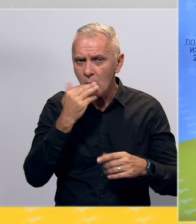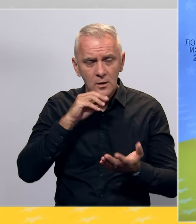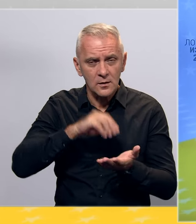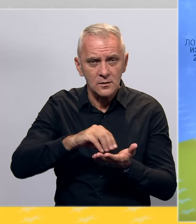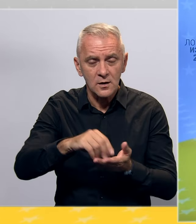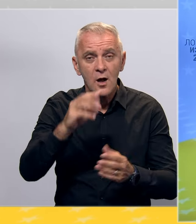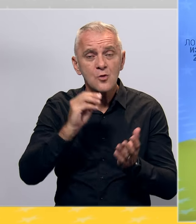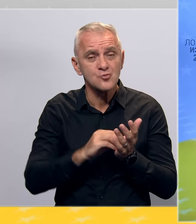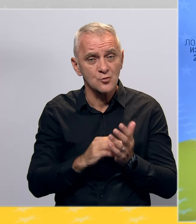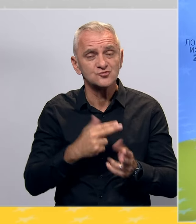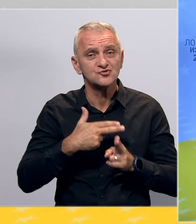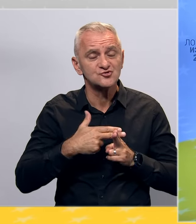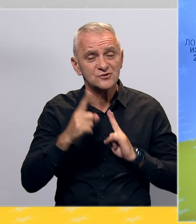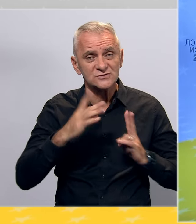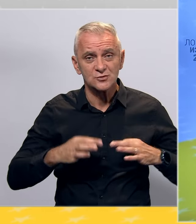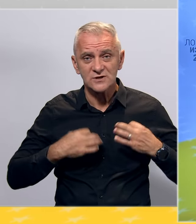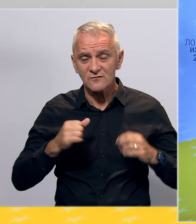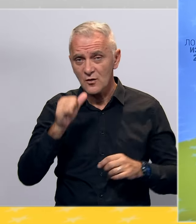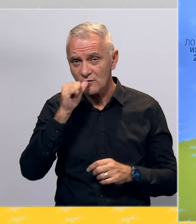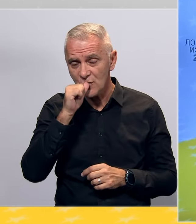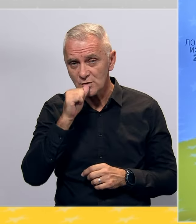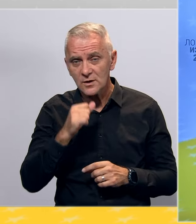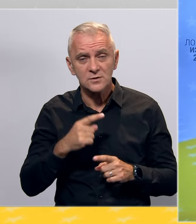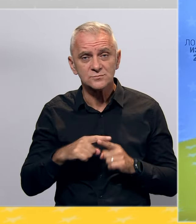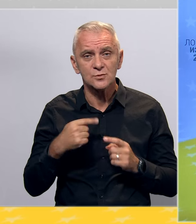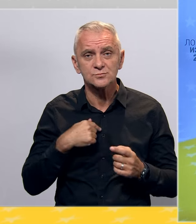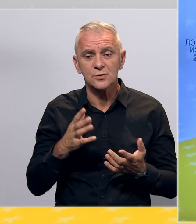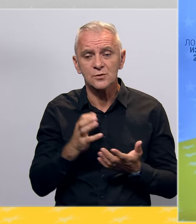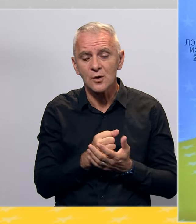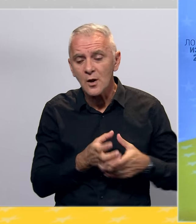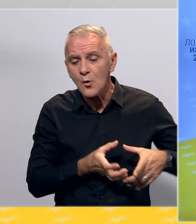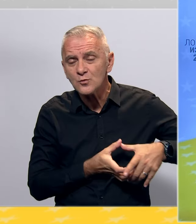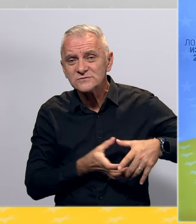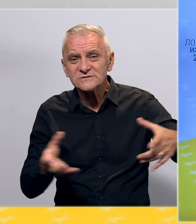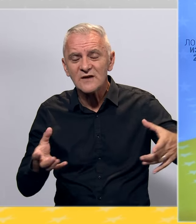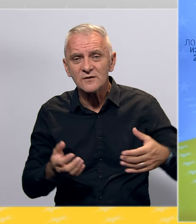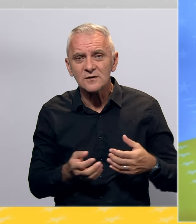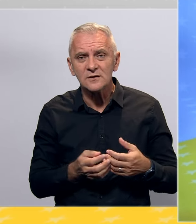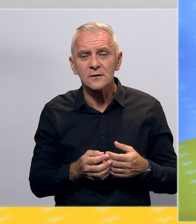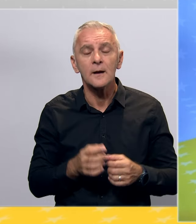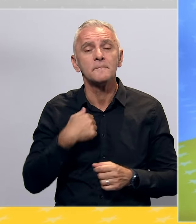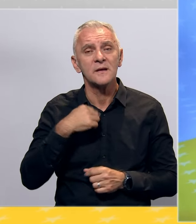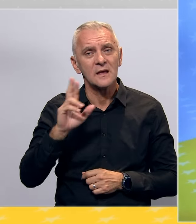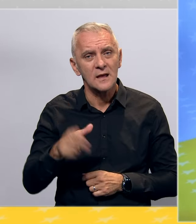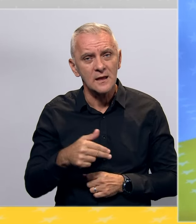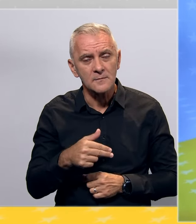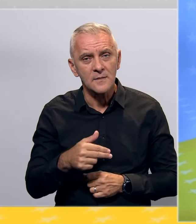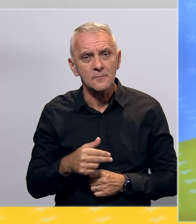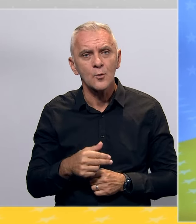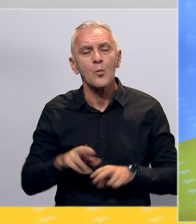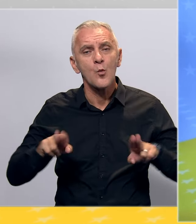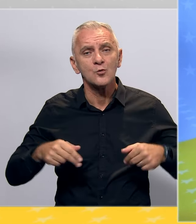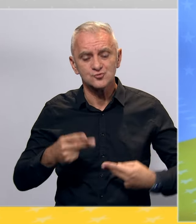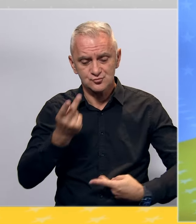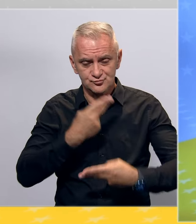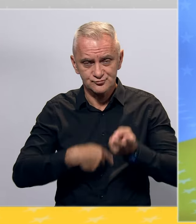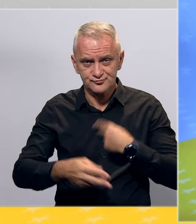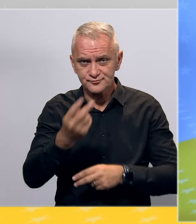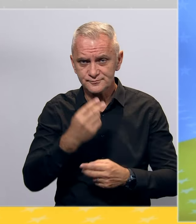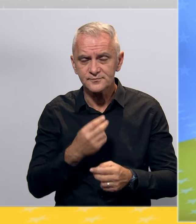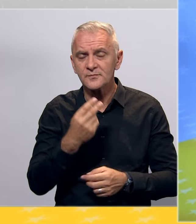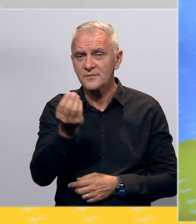i zdravu vodu koju smo spremili u cijevi za radobiti nekolicine ljudi. Imamo potencijale za proizvodnju hrane, mliječnih